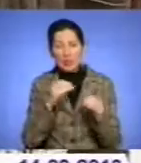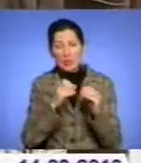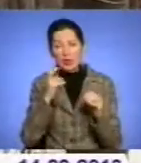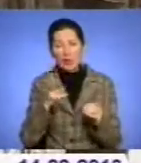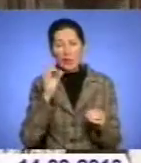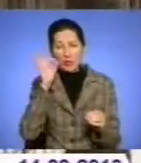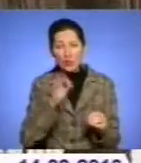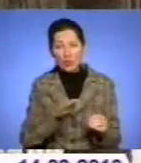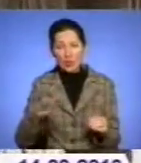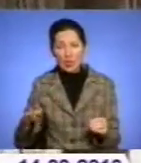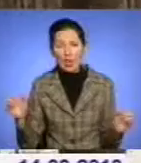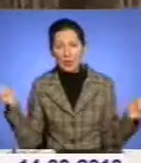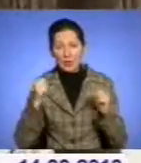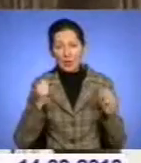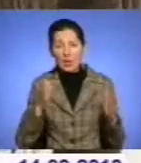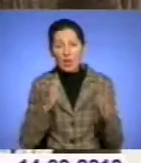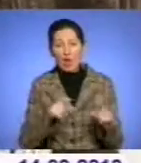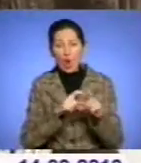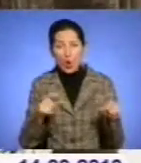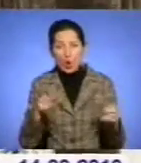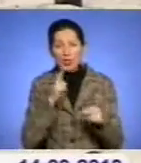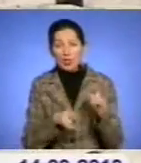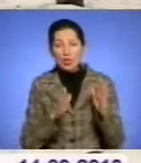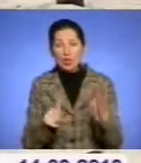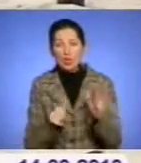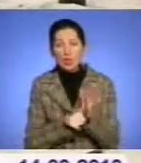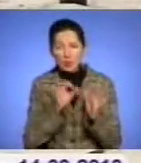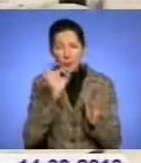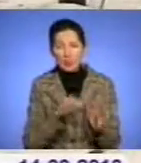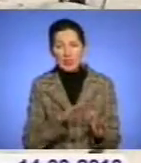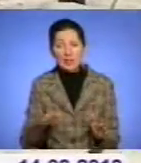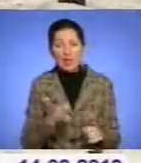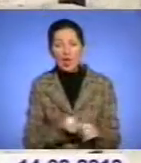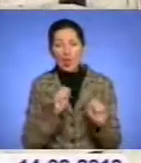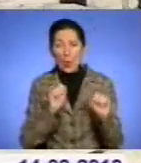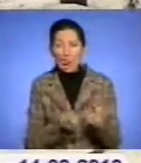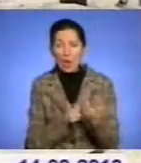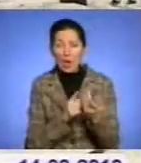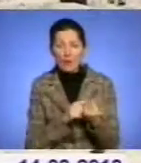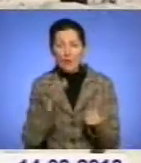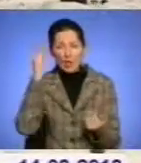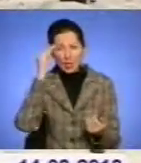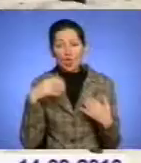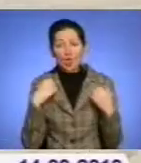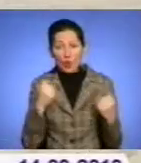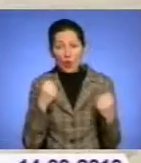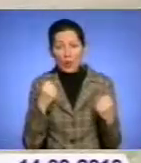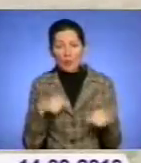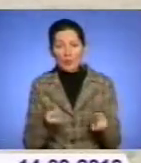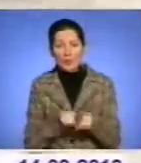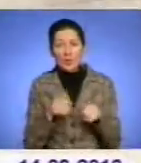школу закінчує лише 6% дітей, яких можна зарахувати до групи відносно здорових. Водночас на заняття однієї дитини